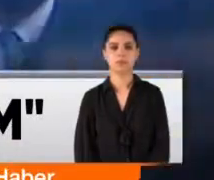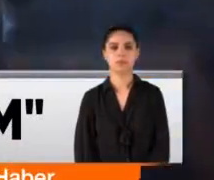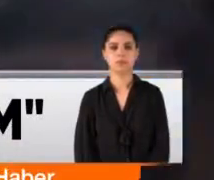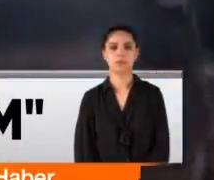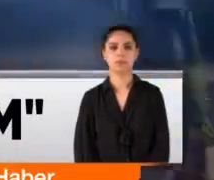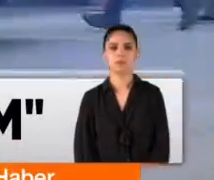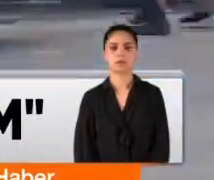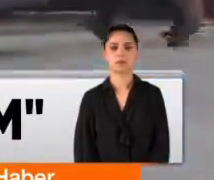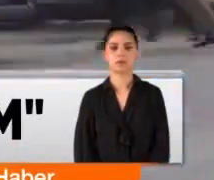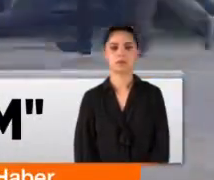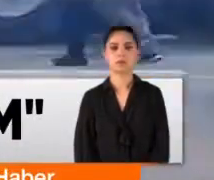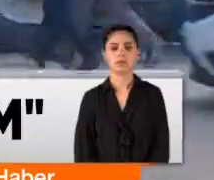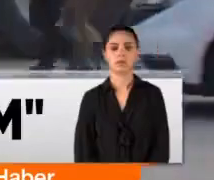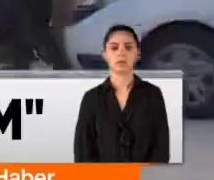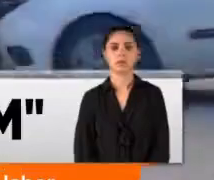bu